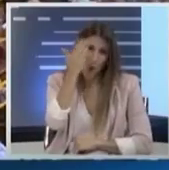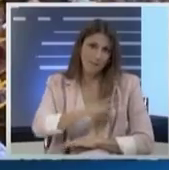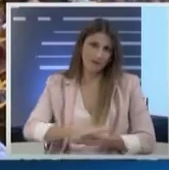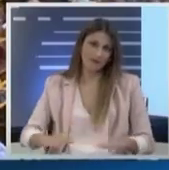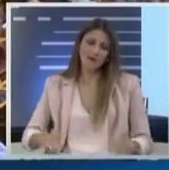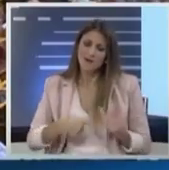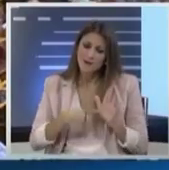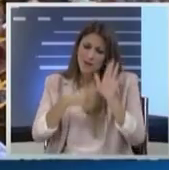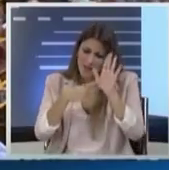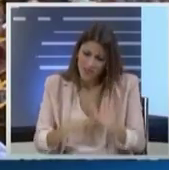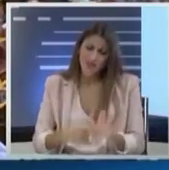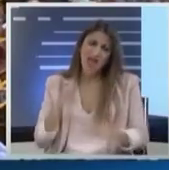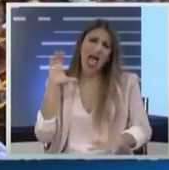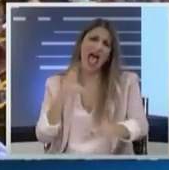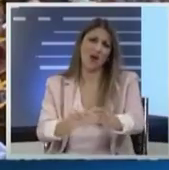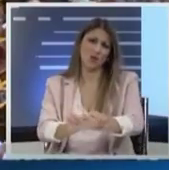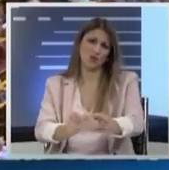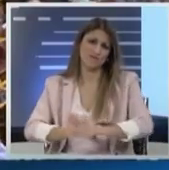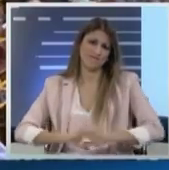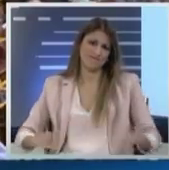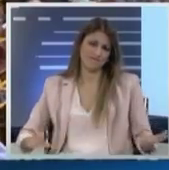αναδεικνύει την απόλυτη ενοχή σας.